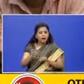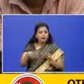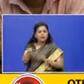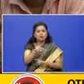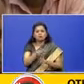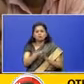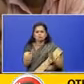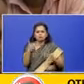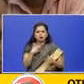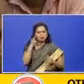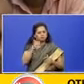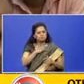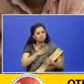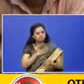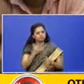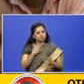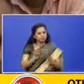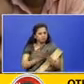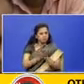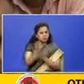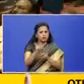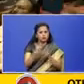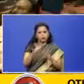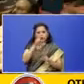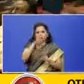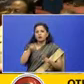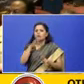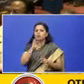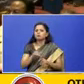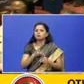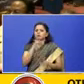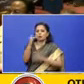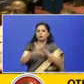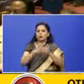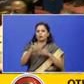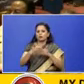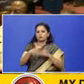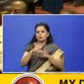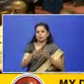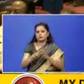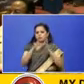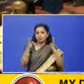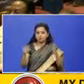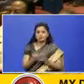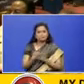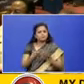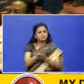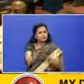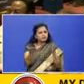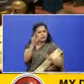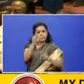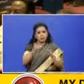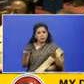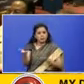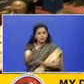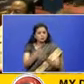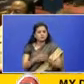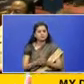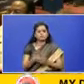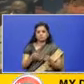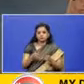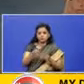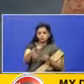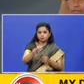करेंगे, हमारा देश उतनी ही ऊंचाइयों को छुएगा। मेरे प्यारे देशवासियों, आने